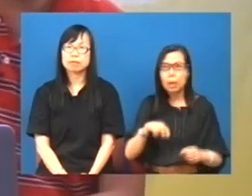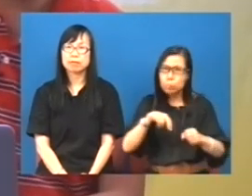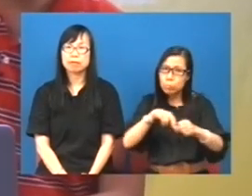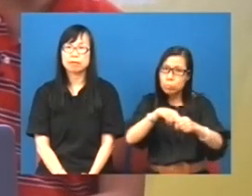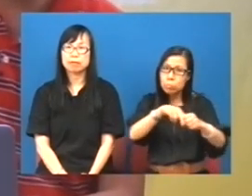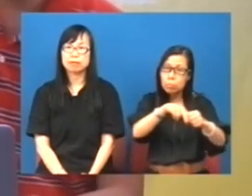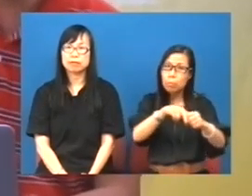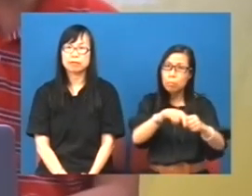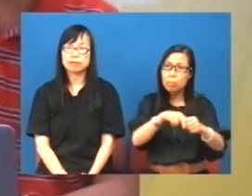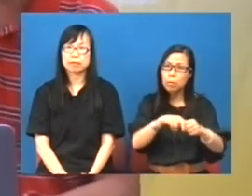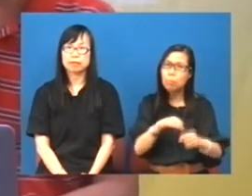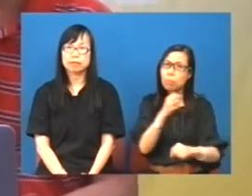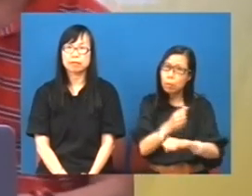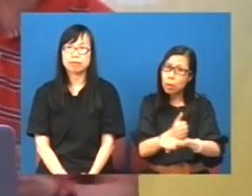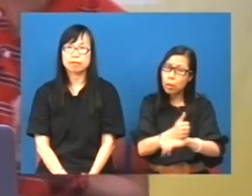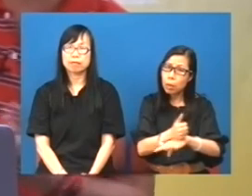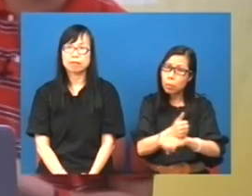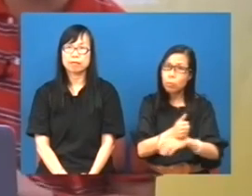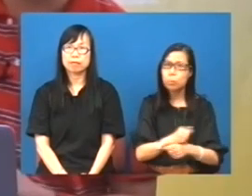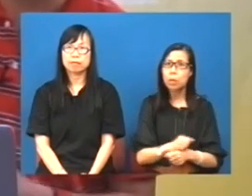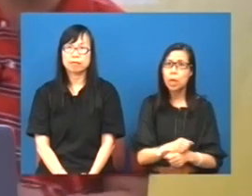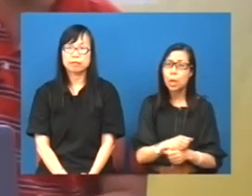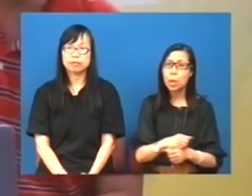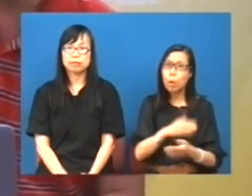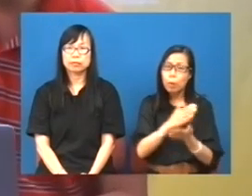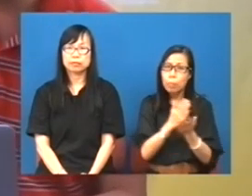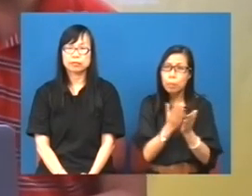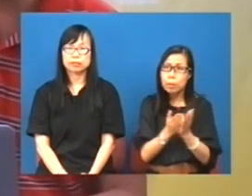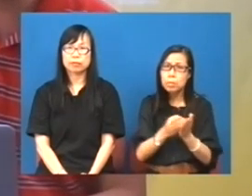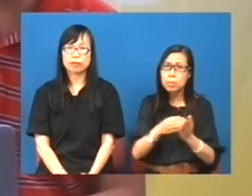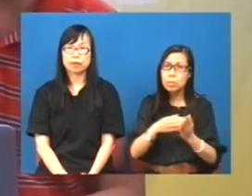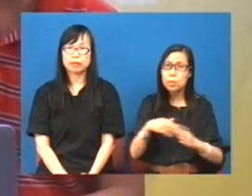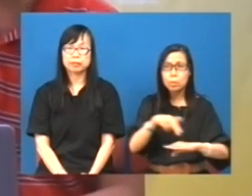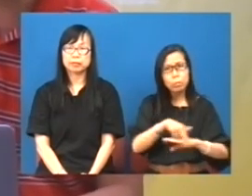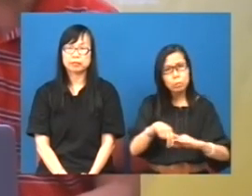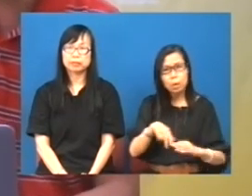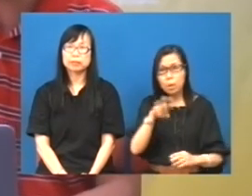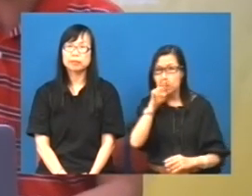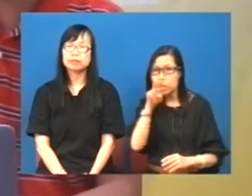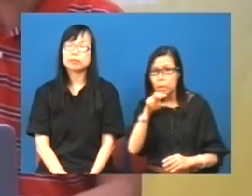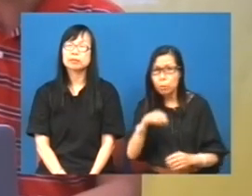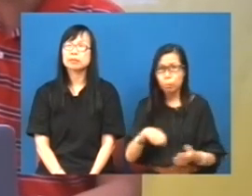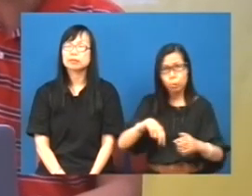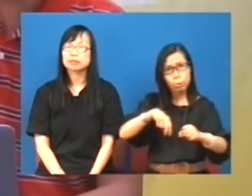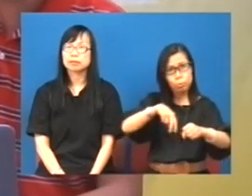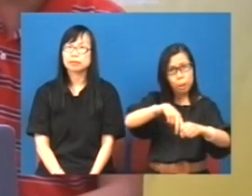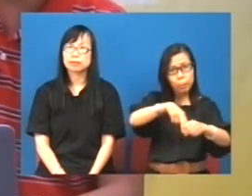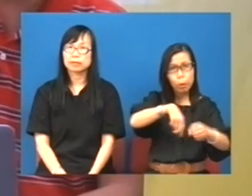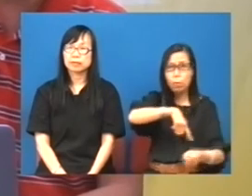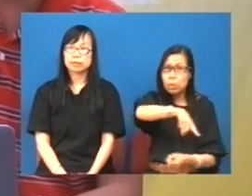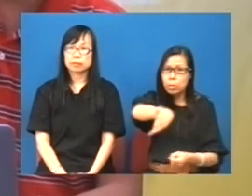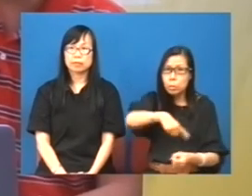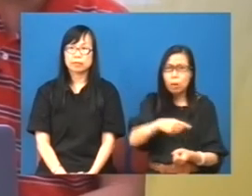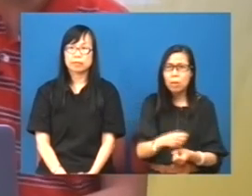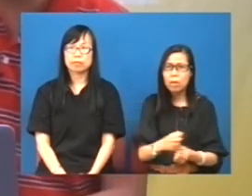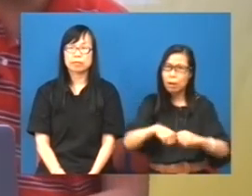你說一個很基本的設施就算我說我不是一個球迷也好你看到一個球底爛爛爛爛爛爛好像地中